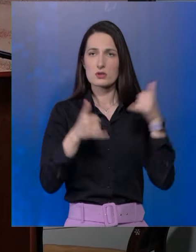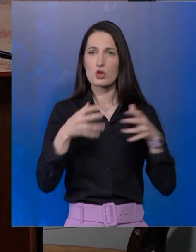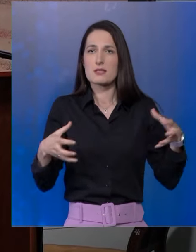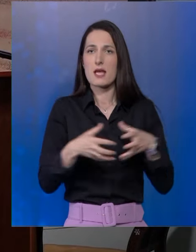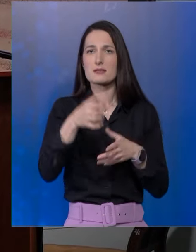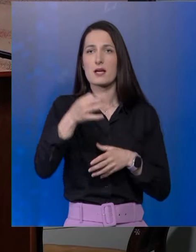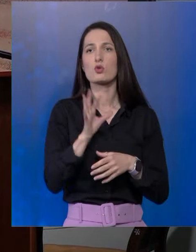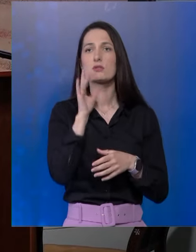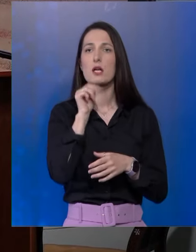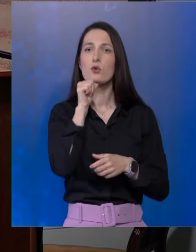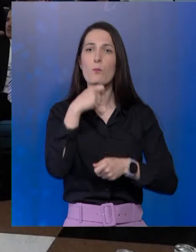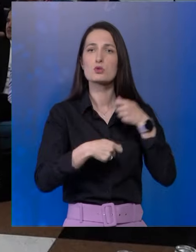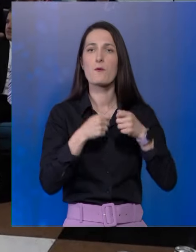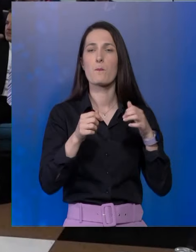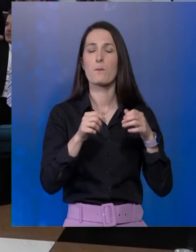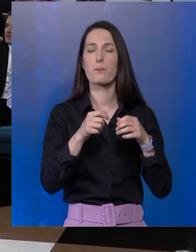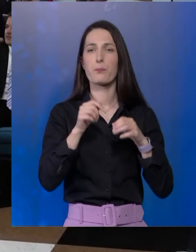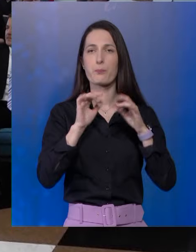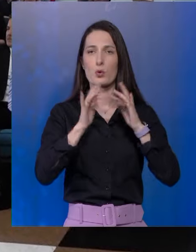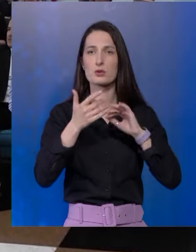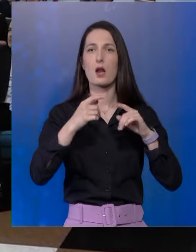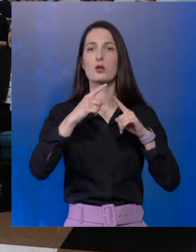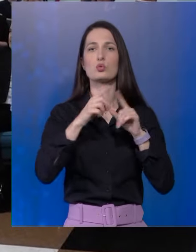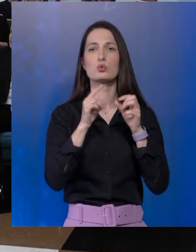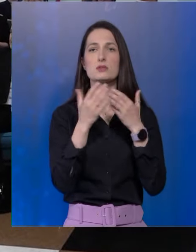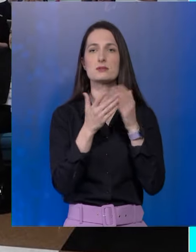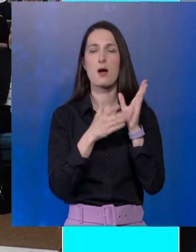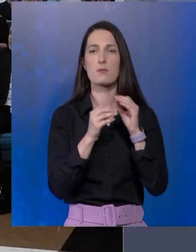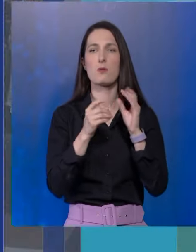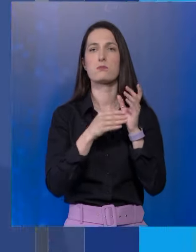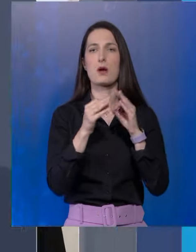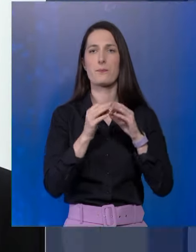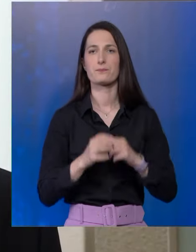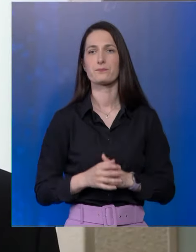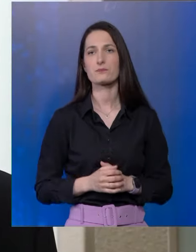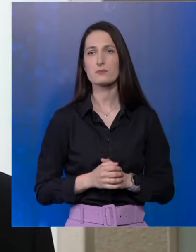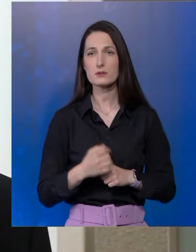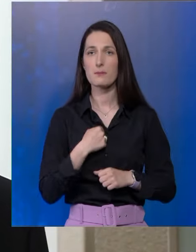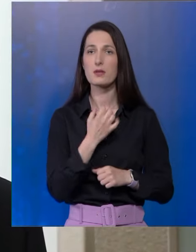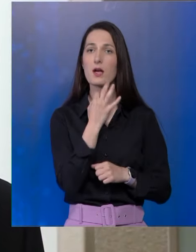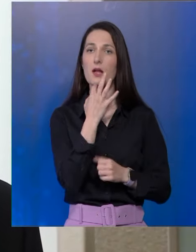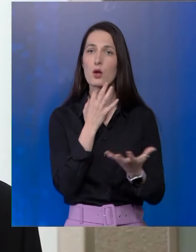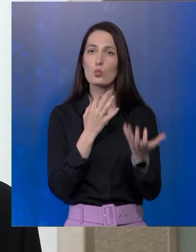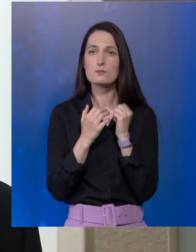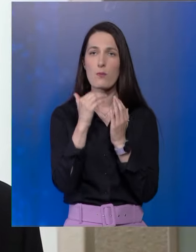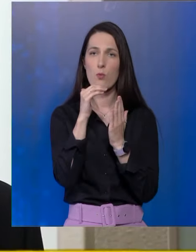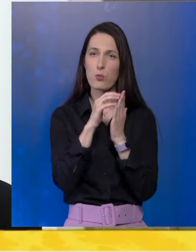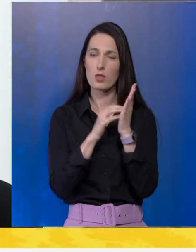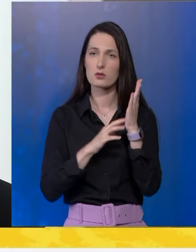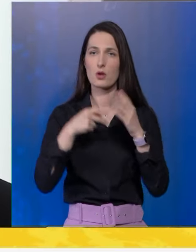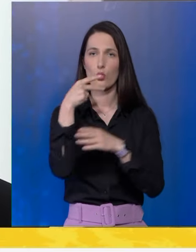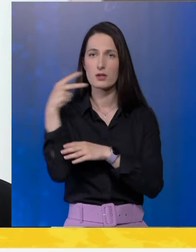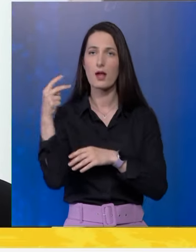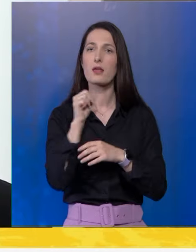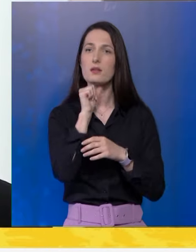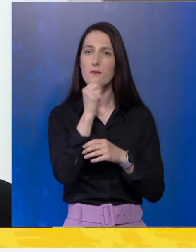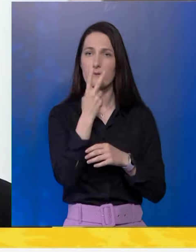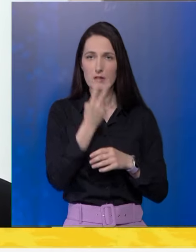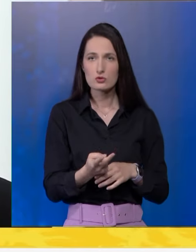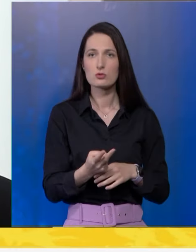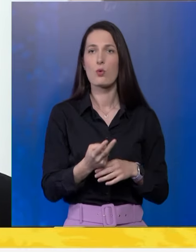poslovniturizam.ba. trenutno najperspektivnijih